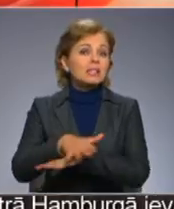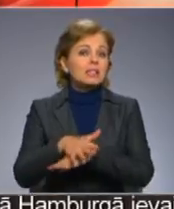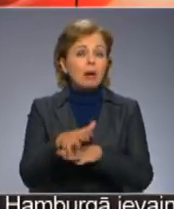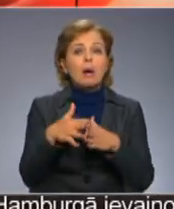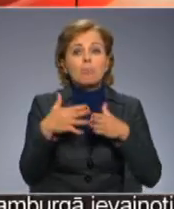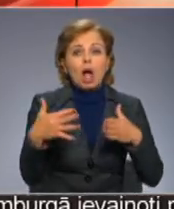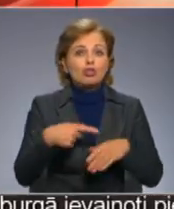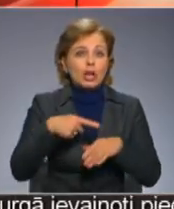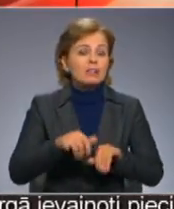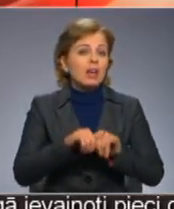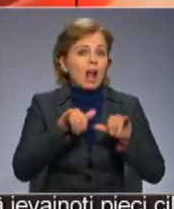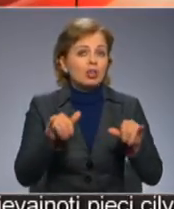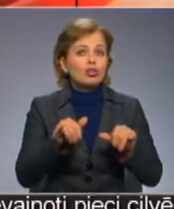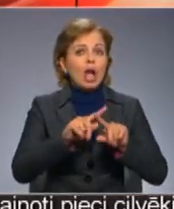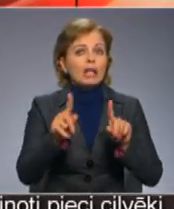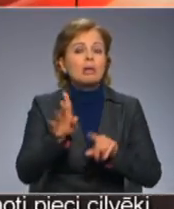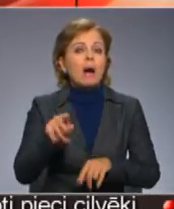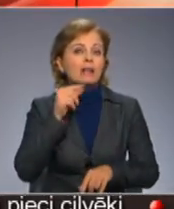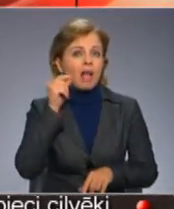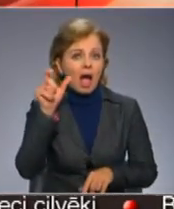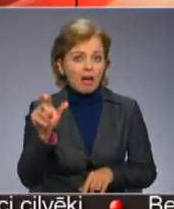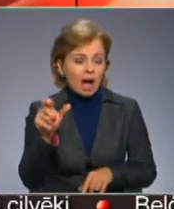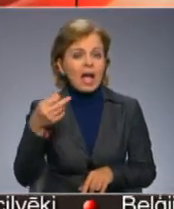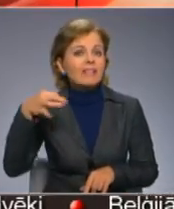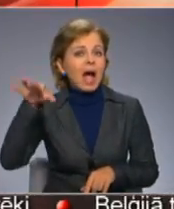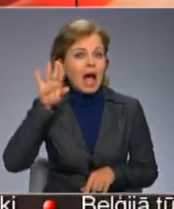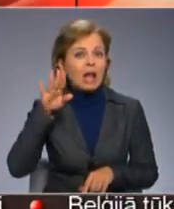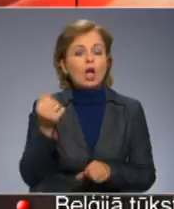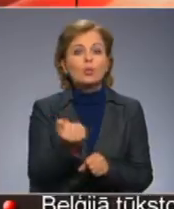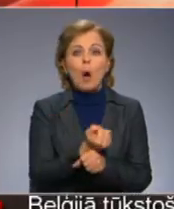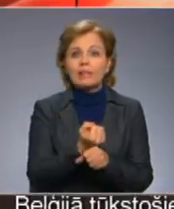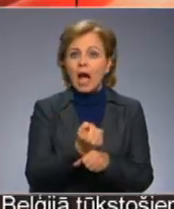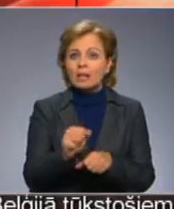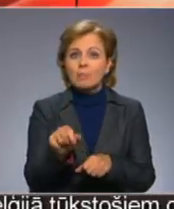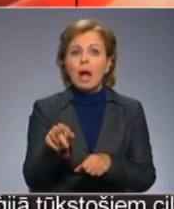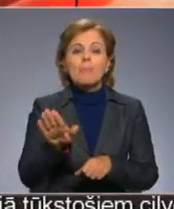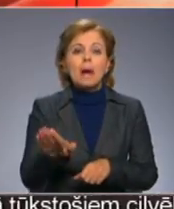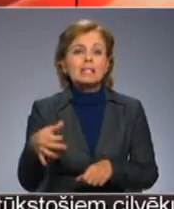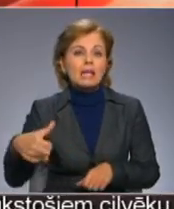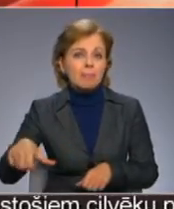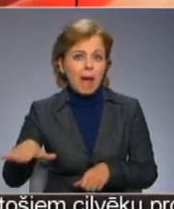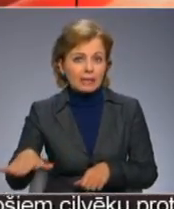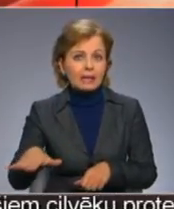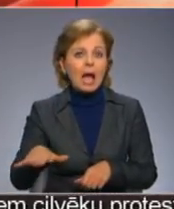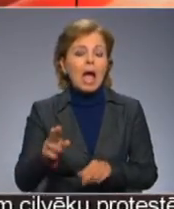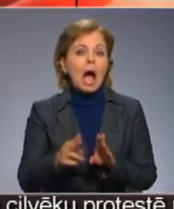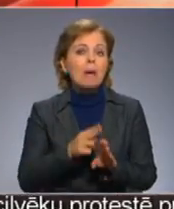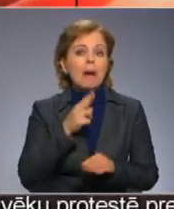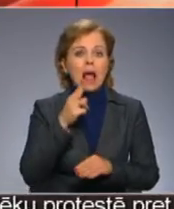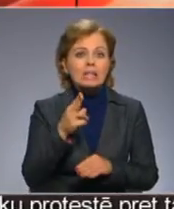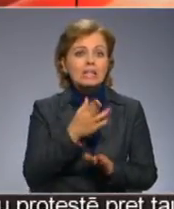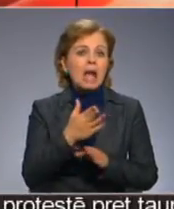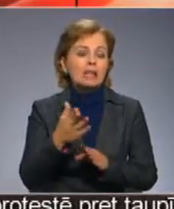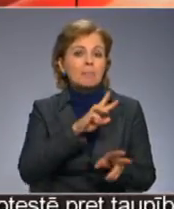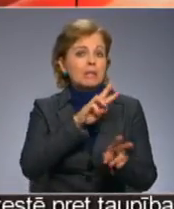Sabiedrībā plašu rezonansu radījušo lietu par tēva un dēla nodarījumu mazai meitenītei šodien apelācijas kārtībā izskatīja Kurzemes apgabaltiesa.